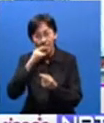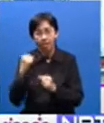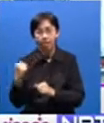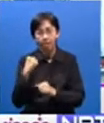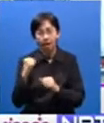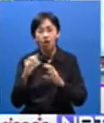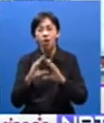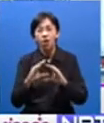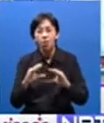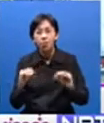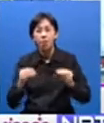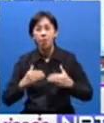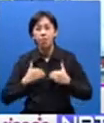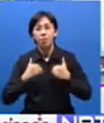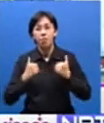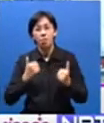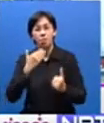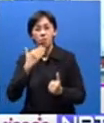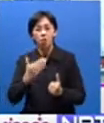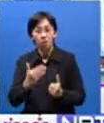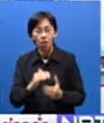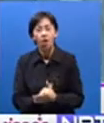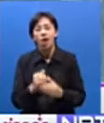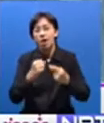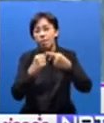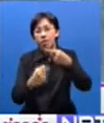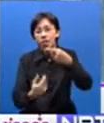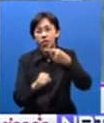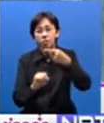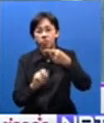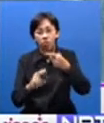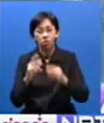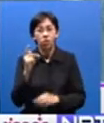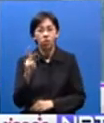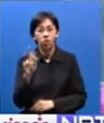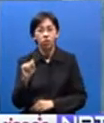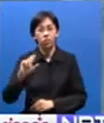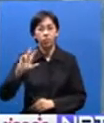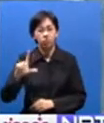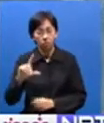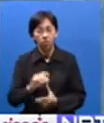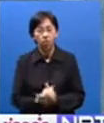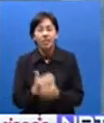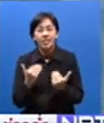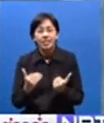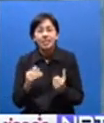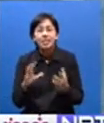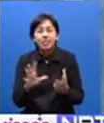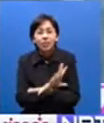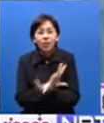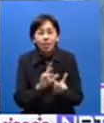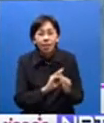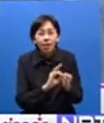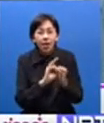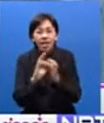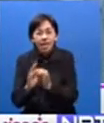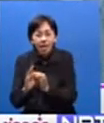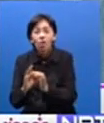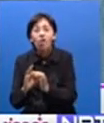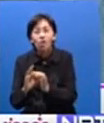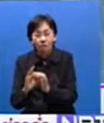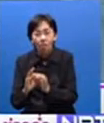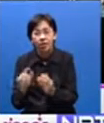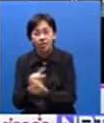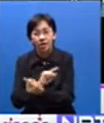ยั่งยืนตามแนวทางสร้างค่านิยมหลัก 12ประการของคสชโดยใช้มิติวัฒนธรรมในงานค่านิยมไทย